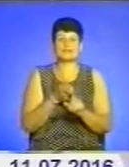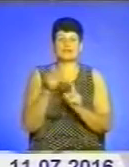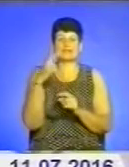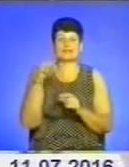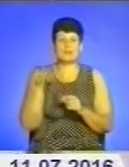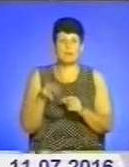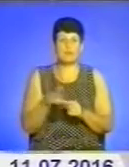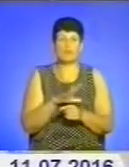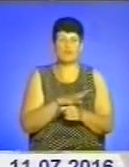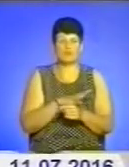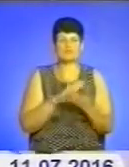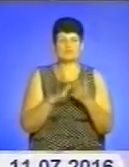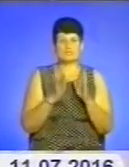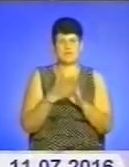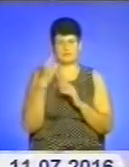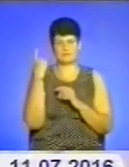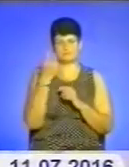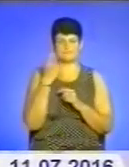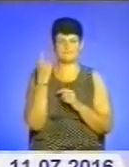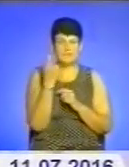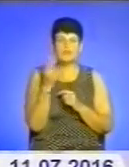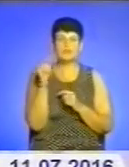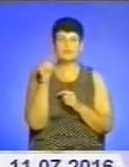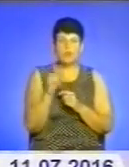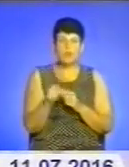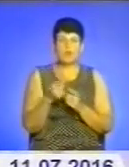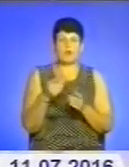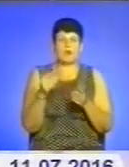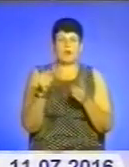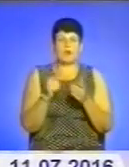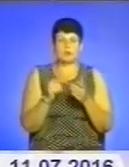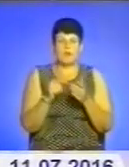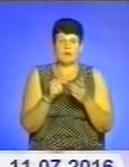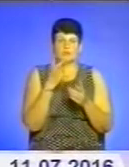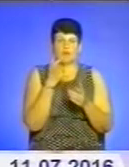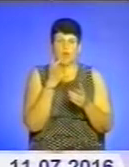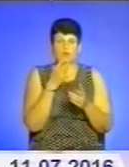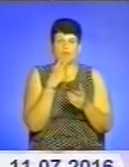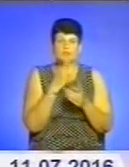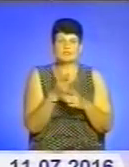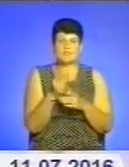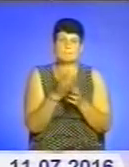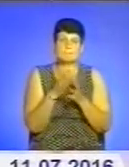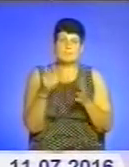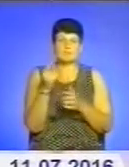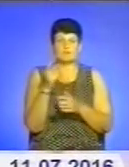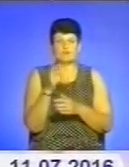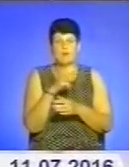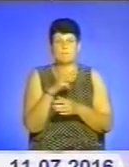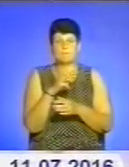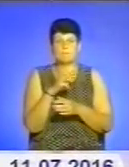перебував в стані алкогольного сп'яніння. Значить, аналіз крові показав більше 1,5 проміля алкоголю в